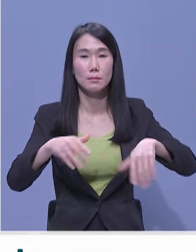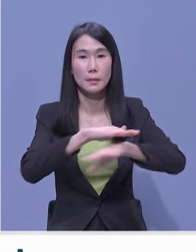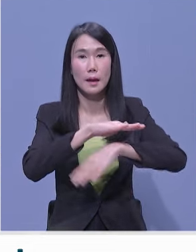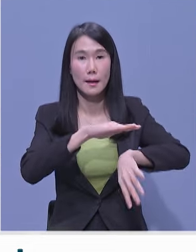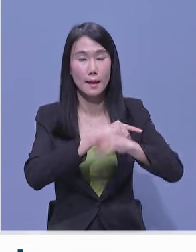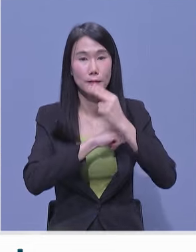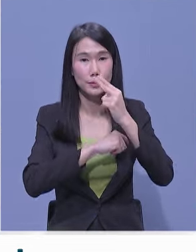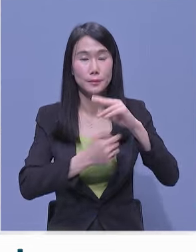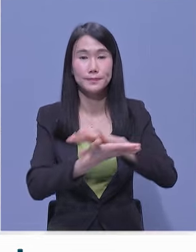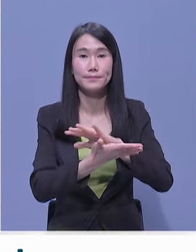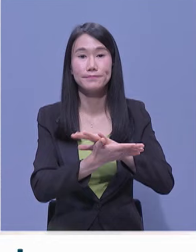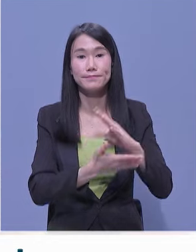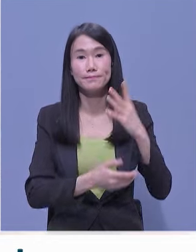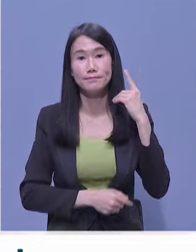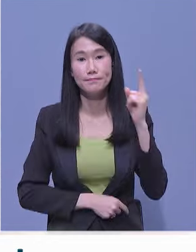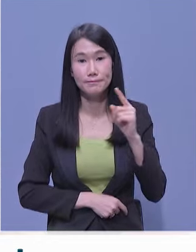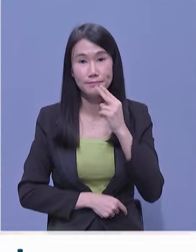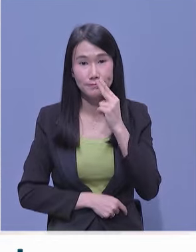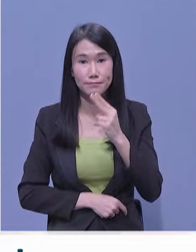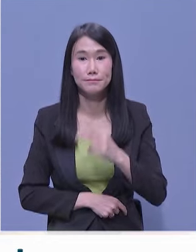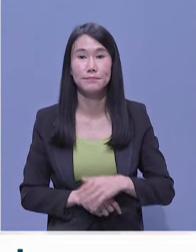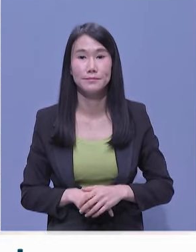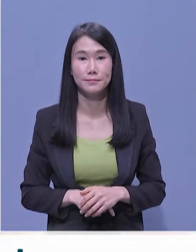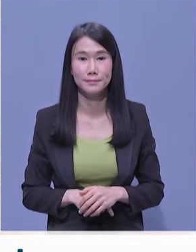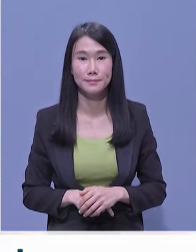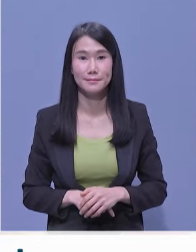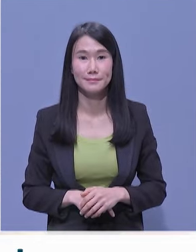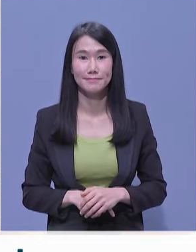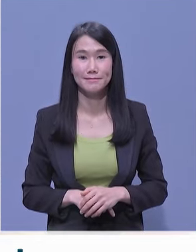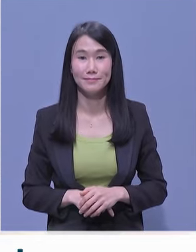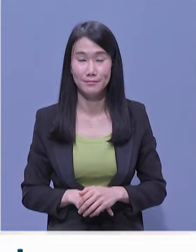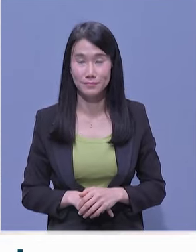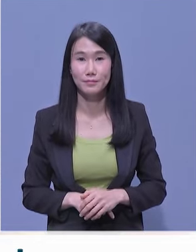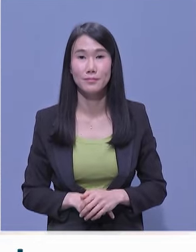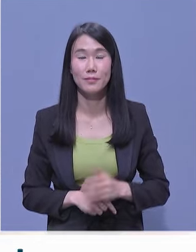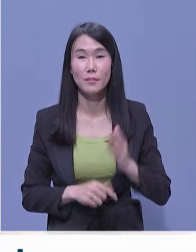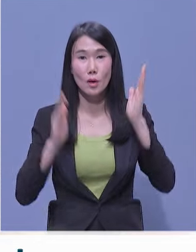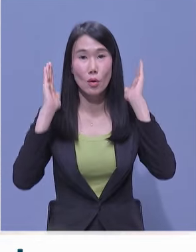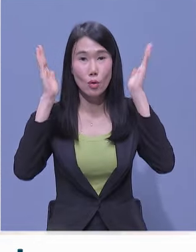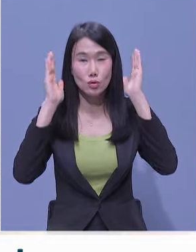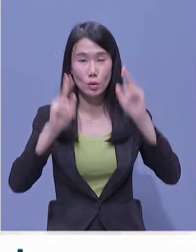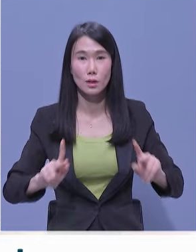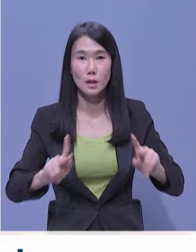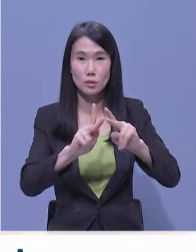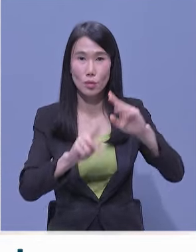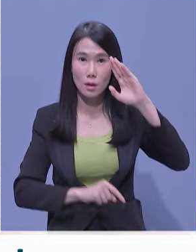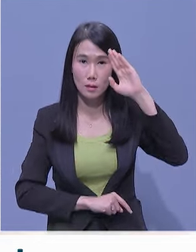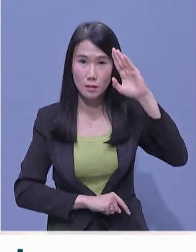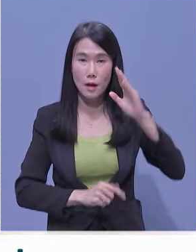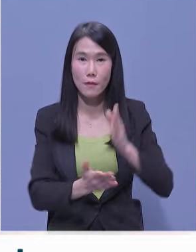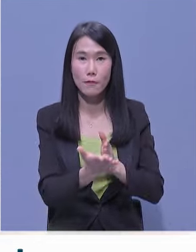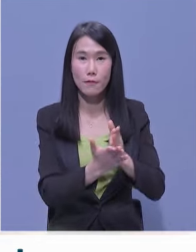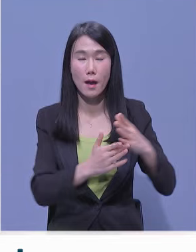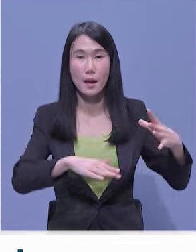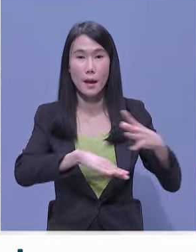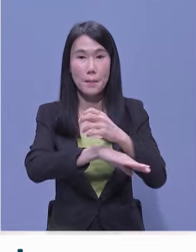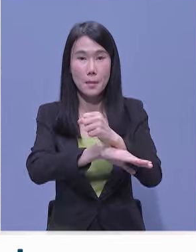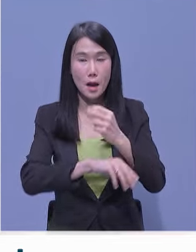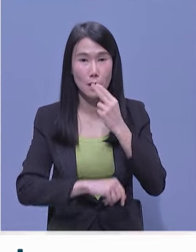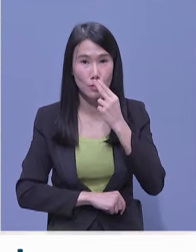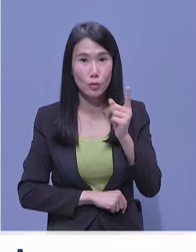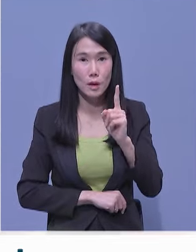ฉบับนี้นะคะที่มีการเผยแพร่กันในโซเชียลมีเดียคุณจิรายุห่วงทรัพย์โฆษกกระทรวงกลาโหมฝ่ายการเมืองออกมาระบุบอก